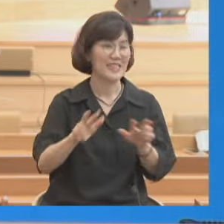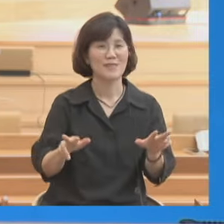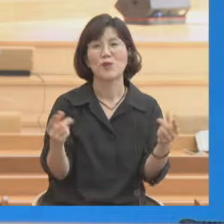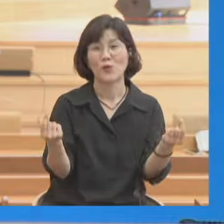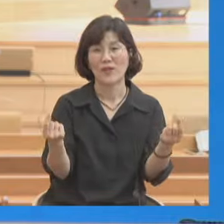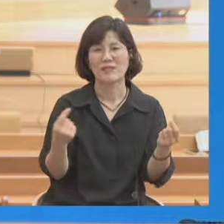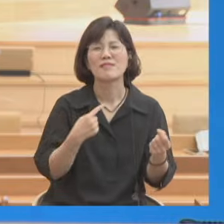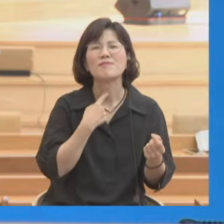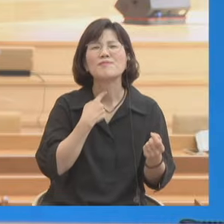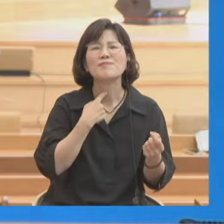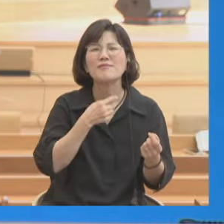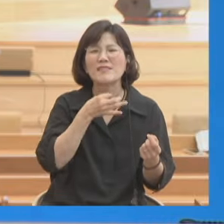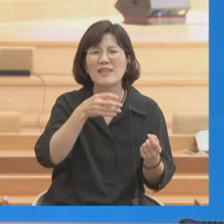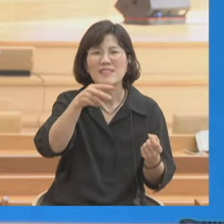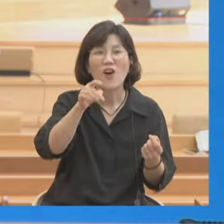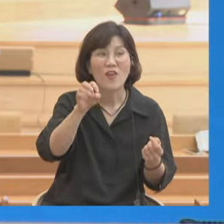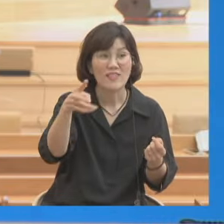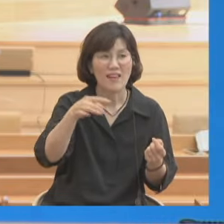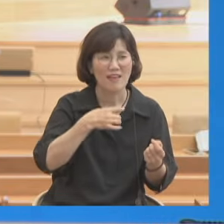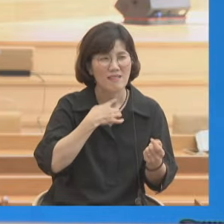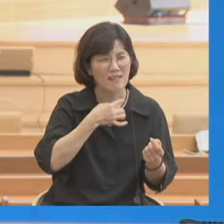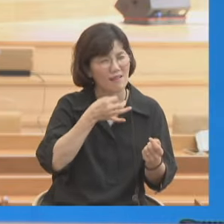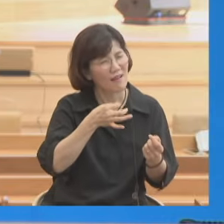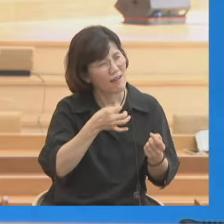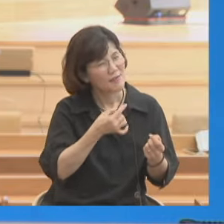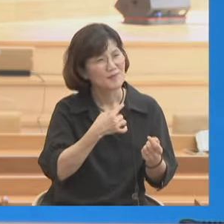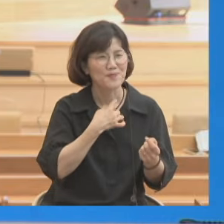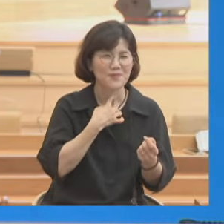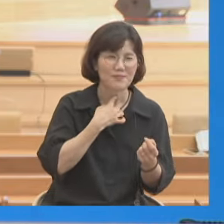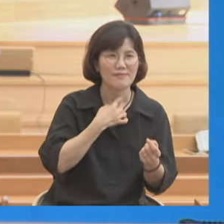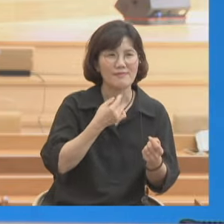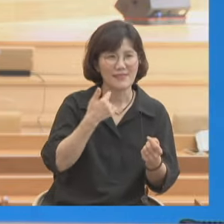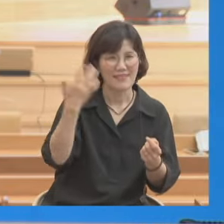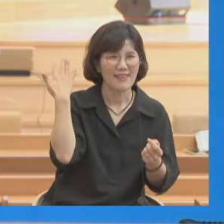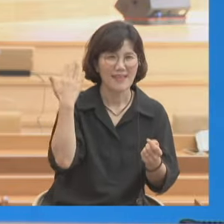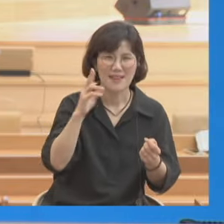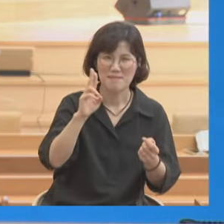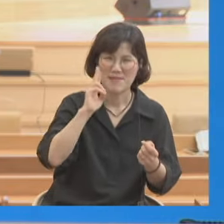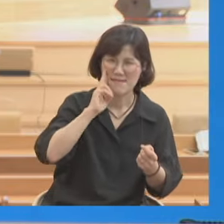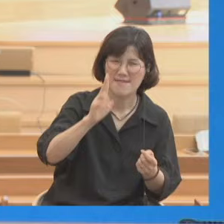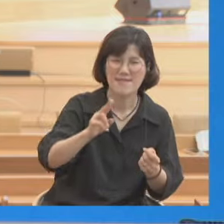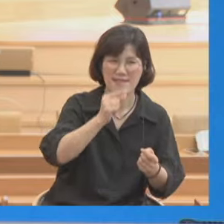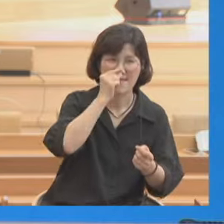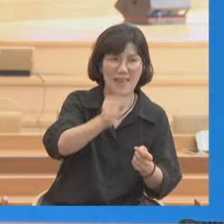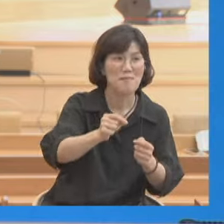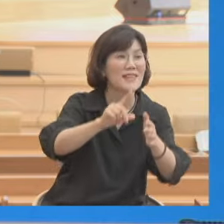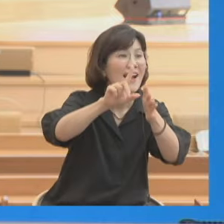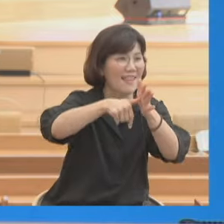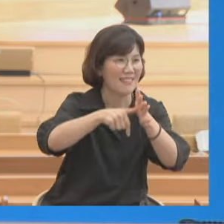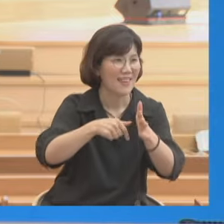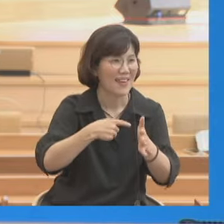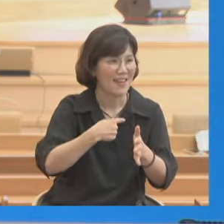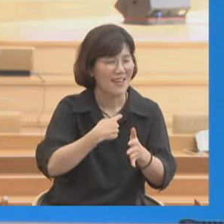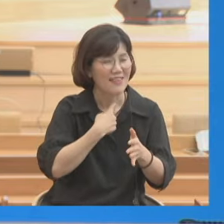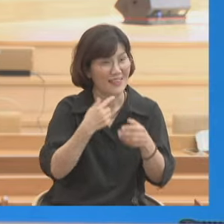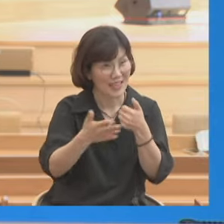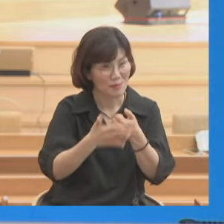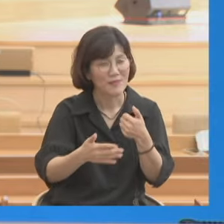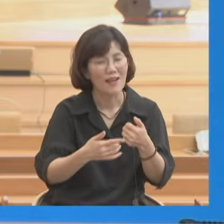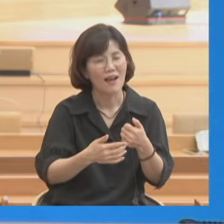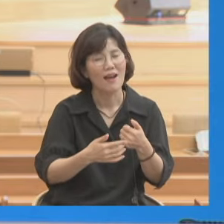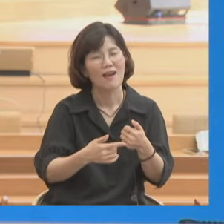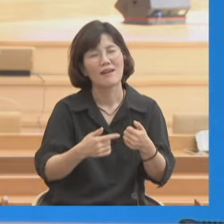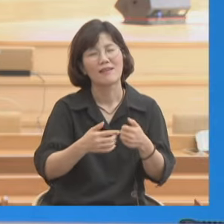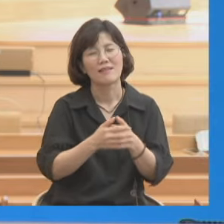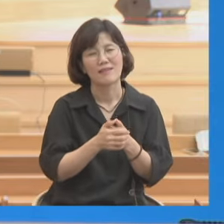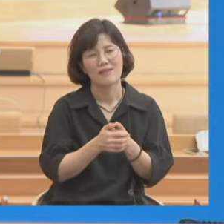그렇습니다만 성대가 막 이 문제 때문에 극도로 예민하고 막 스트레스를 받고 그럴 때였어요. 그렇게 이제 설교를